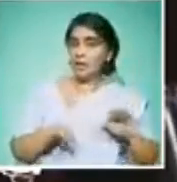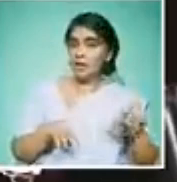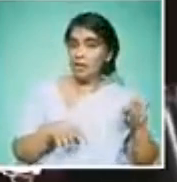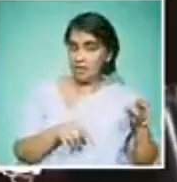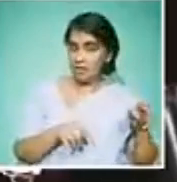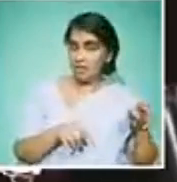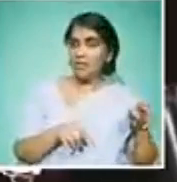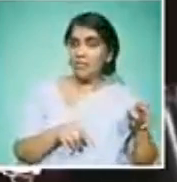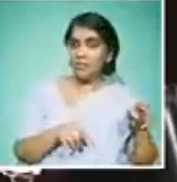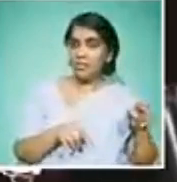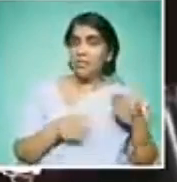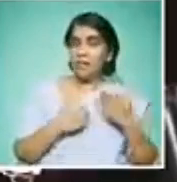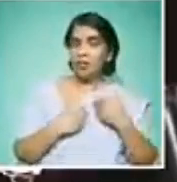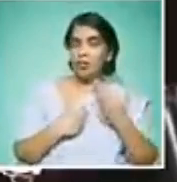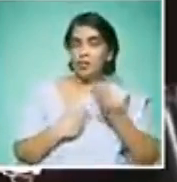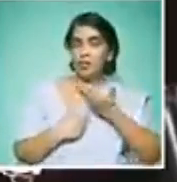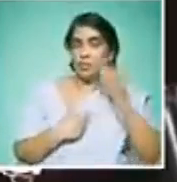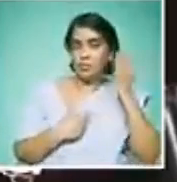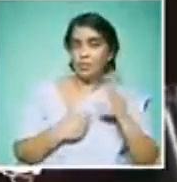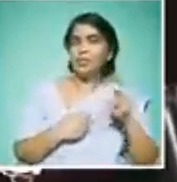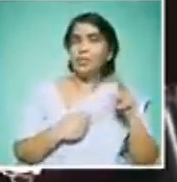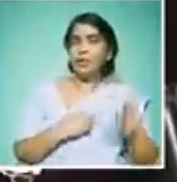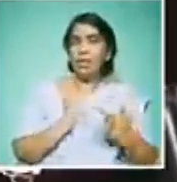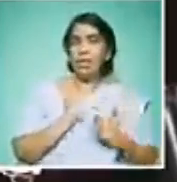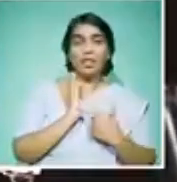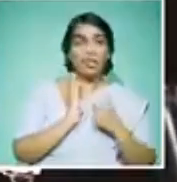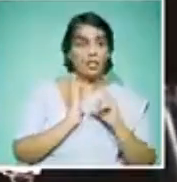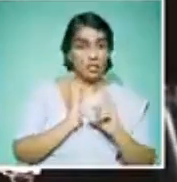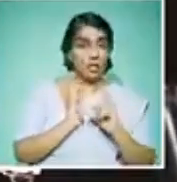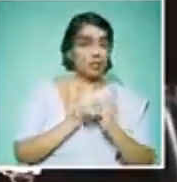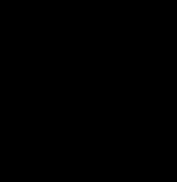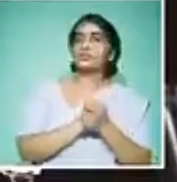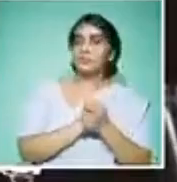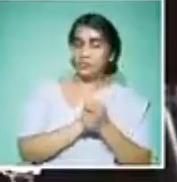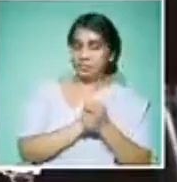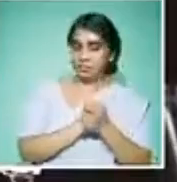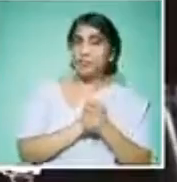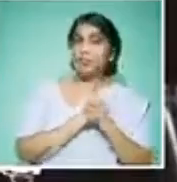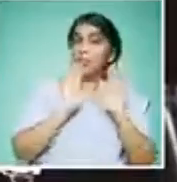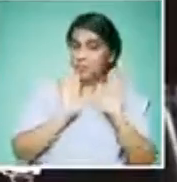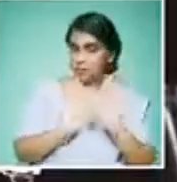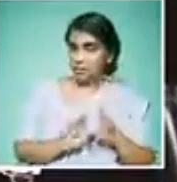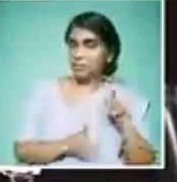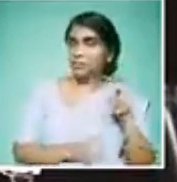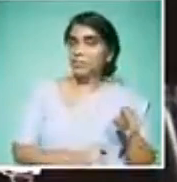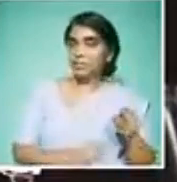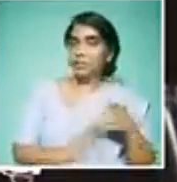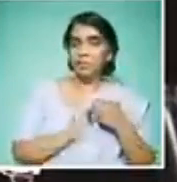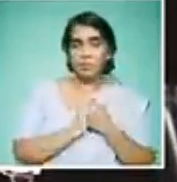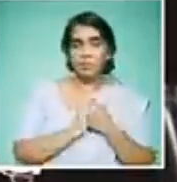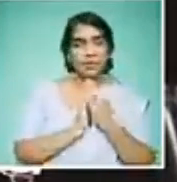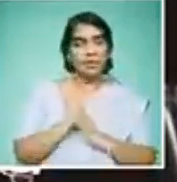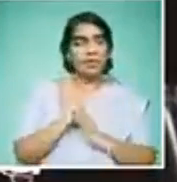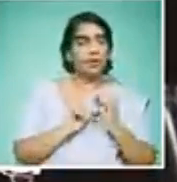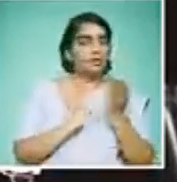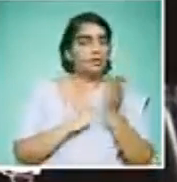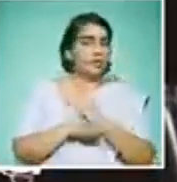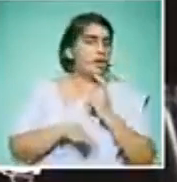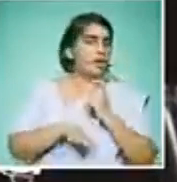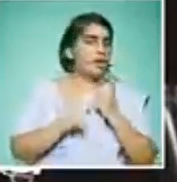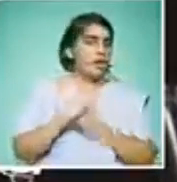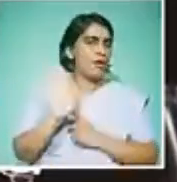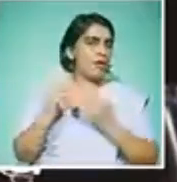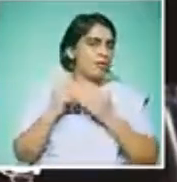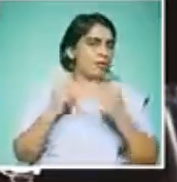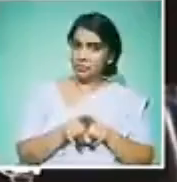ප්‍රමාණය අපිට පුළුවන් වෙයි කියලා තාක්ෂණ වේදයට අවශෝෂණය කරගන්න. හැබැයි ගරු මන්ත්‍රීතුමනි පහුගිය අවුරුද්ද දිහා